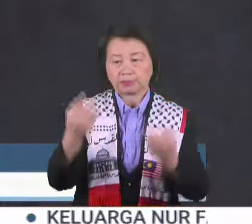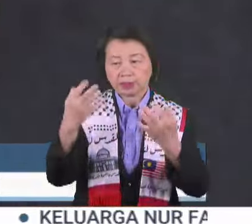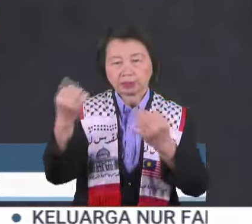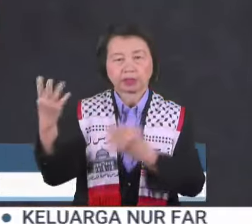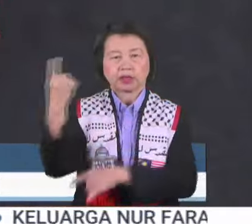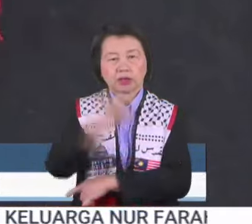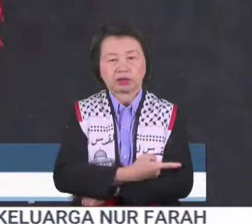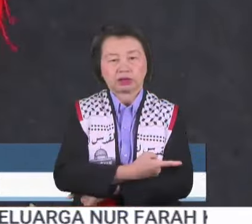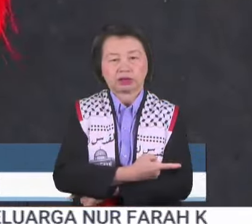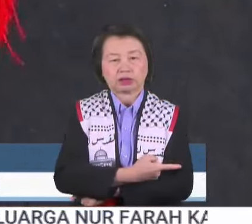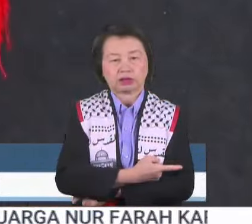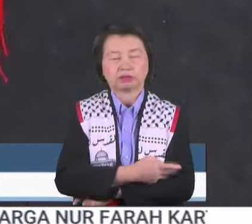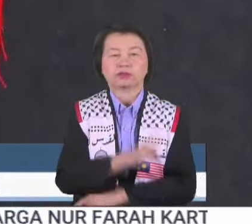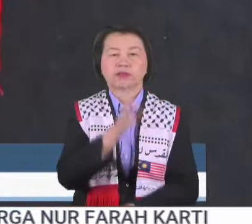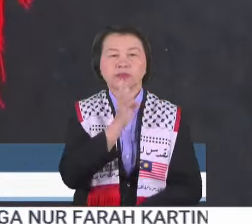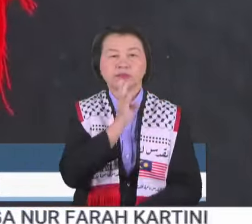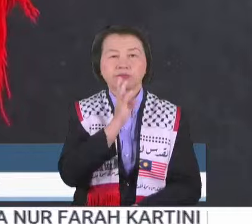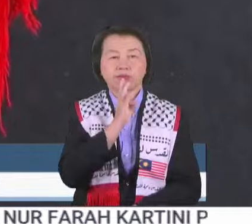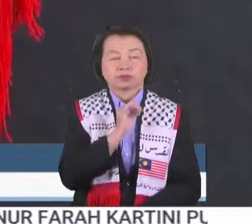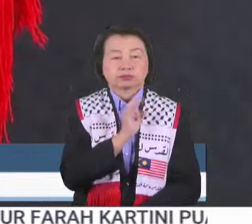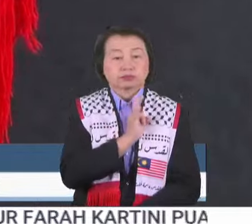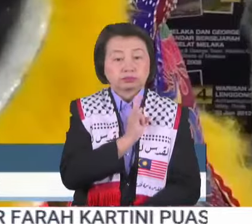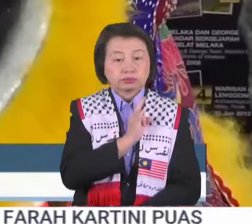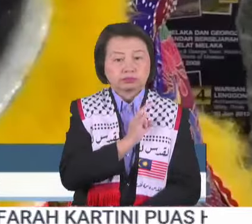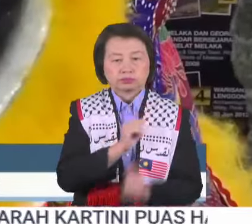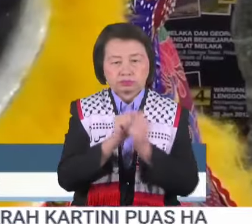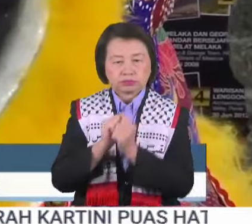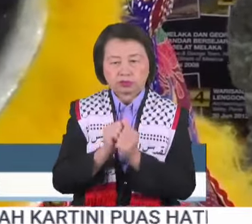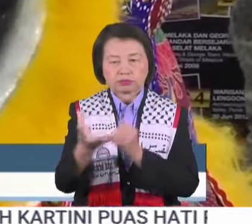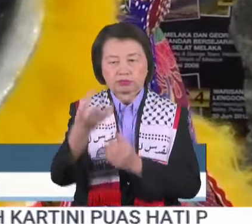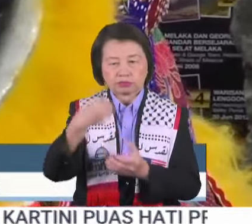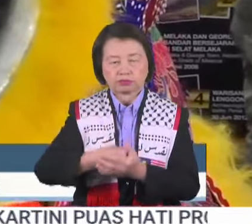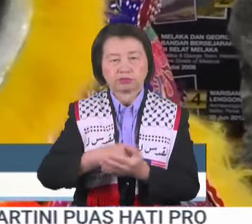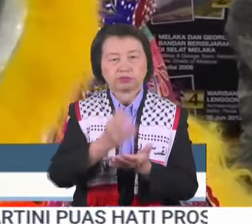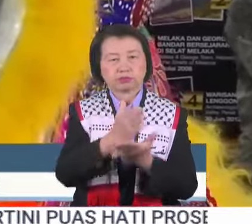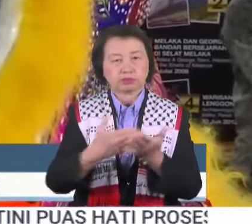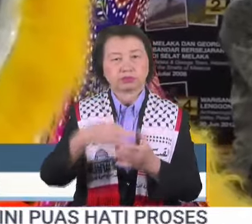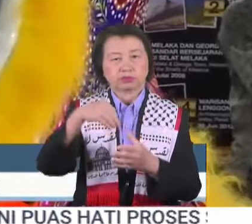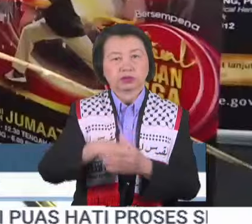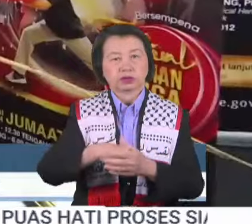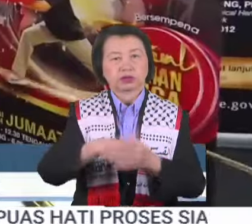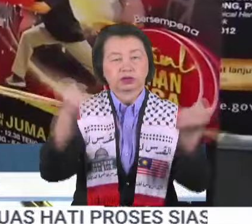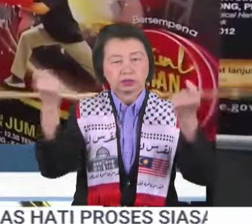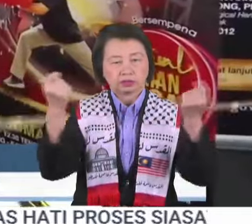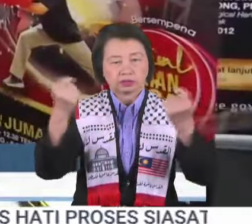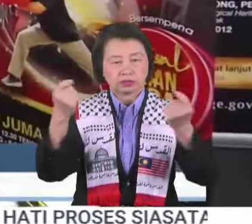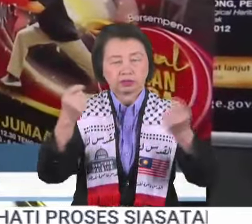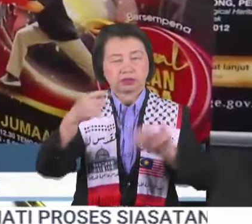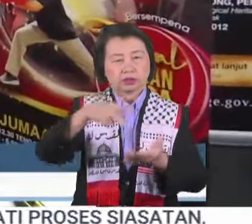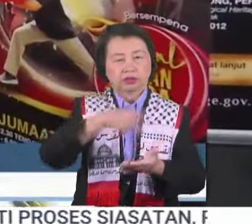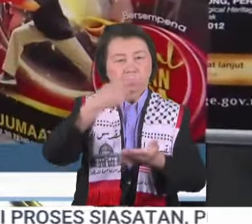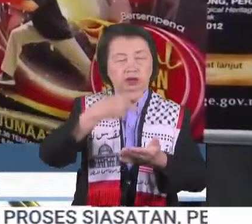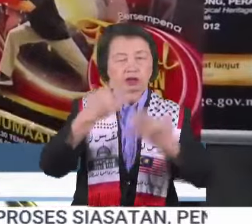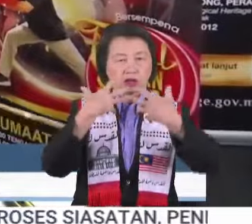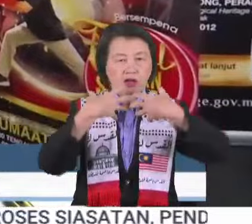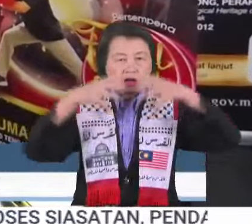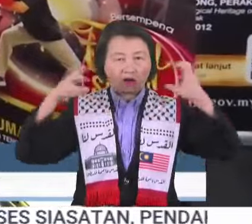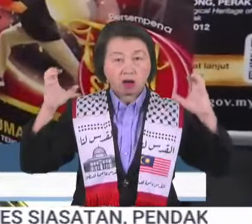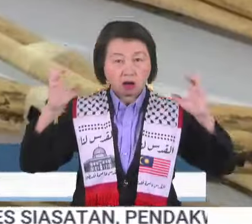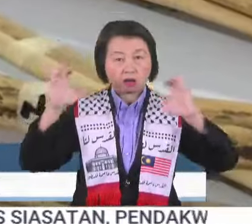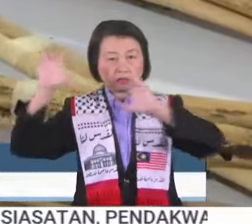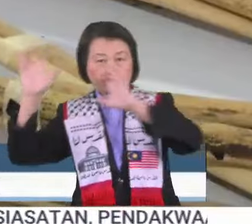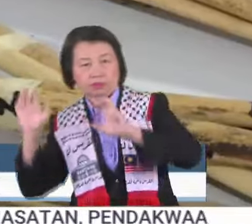hari. Menyatakan keterujaan dapat sama-sama terlibat sebagai sebahagian daripada Festival Tarian Singa 2024.